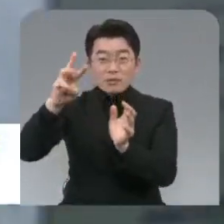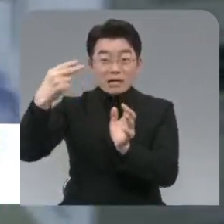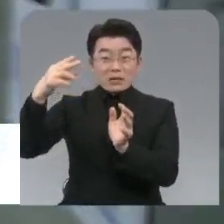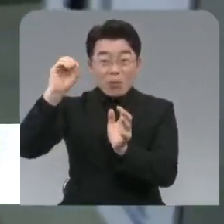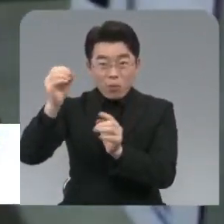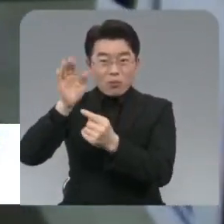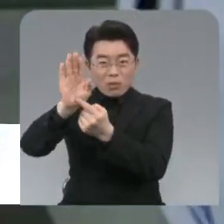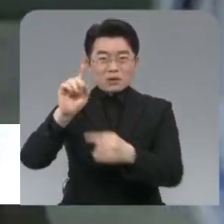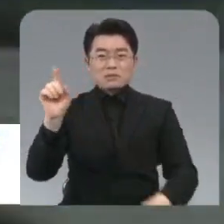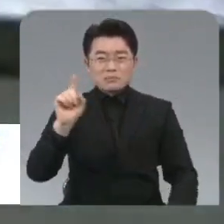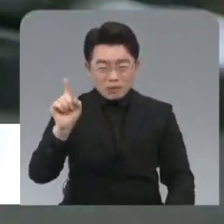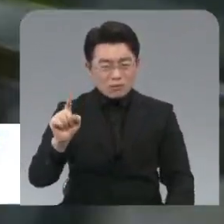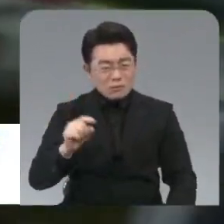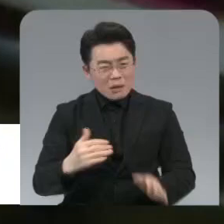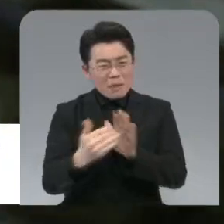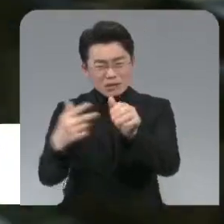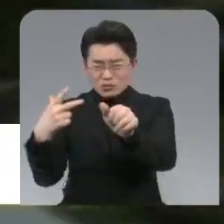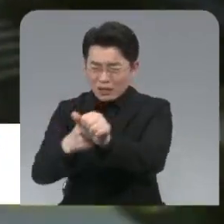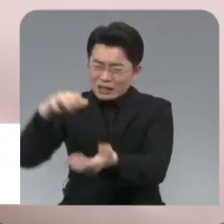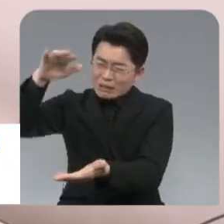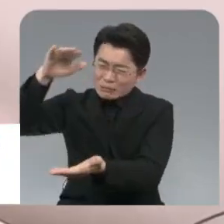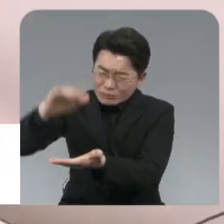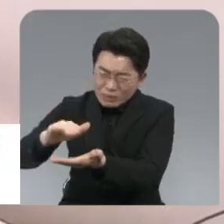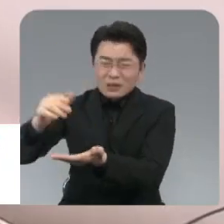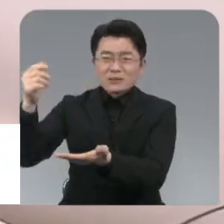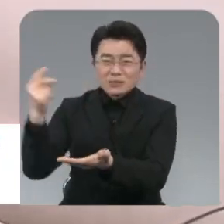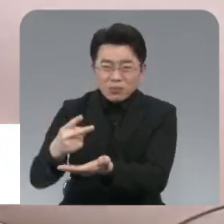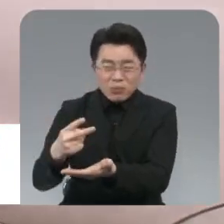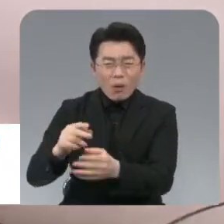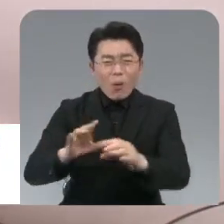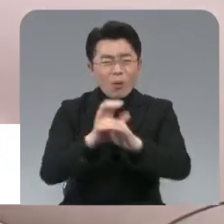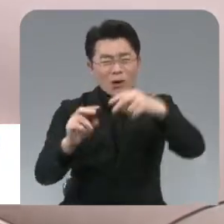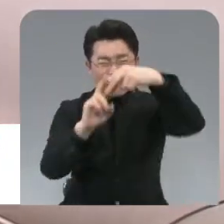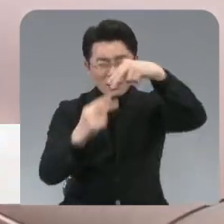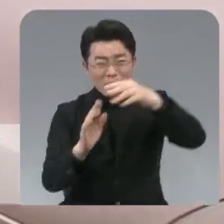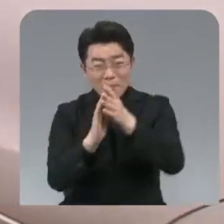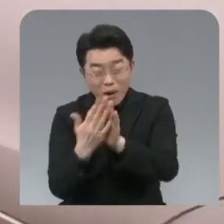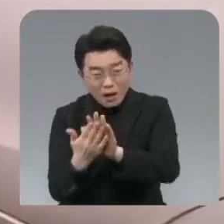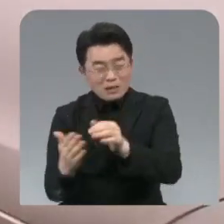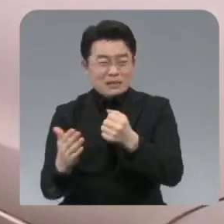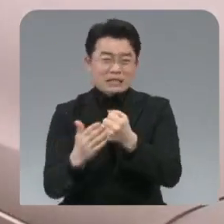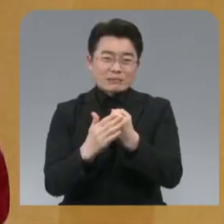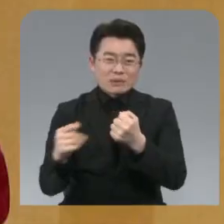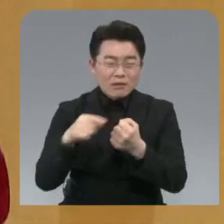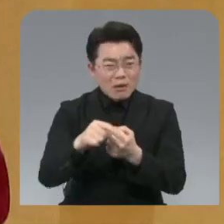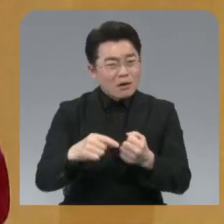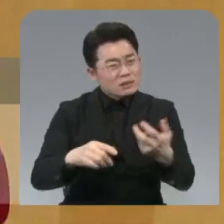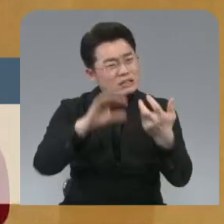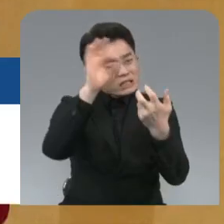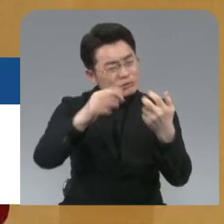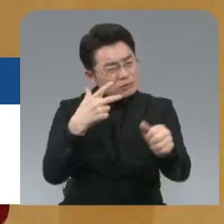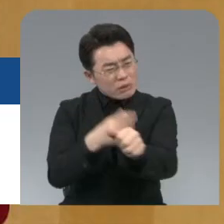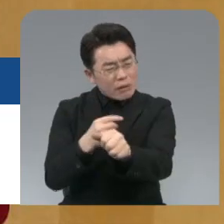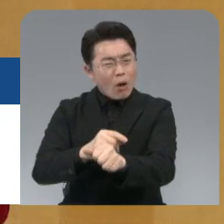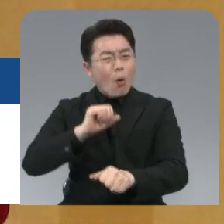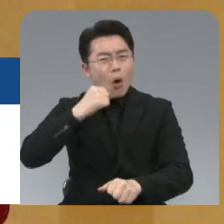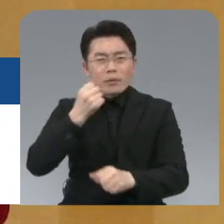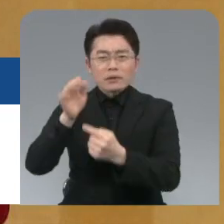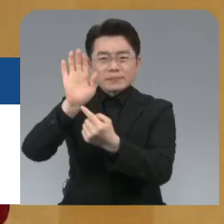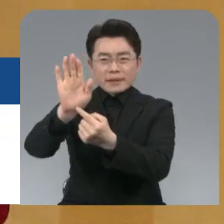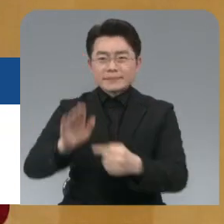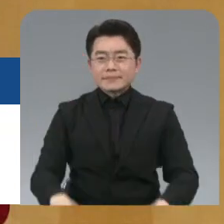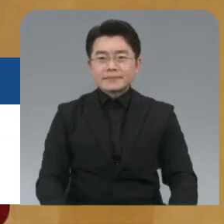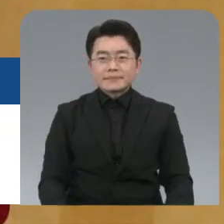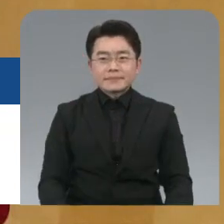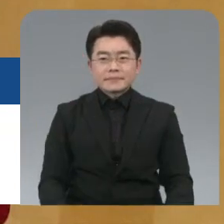한계, 변이 발생 등으로 인해 집단 면역 형성에 어려움이 있을 것으로 전망했습니다. Even as vaccines start protecting the